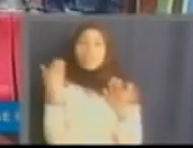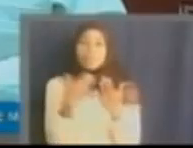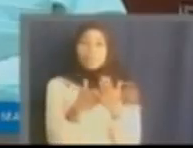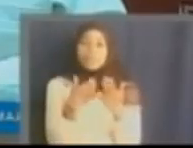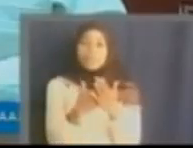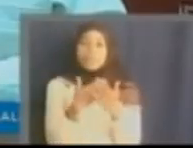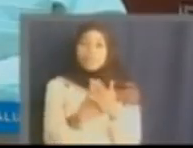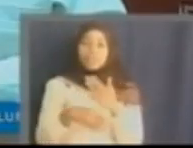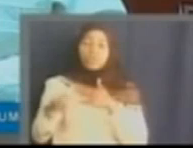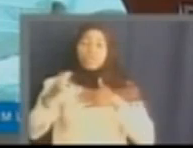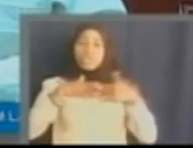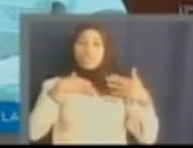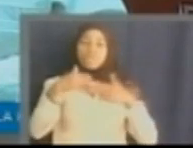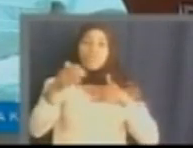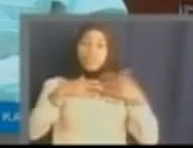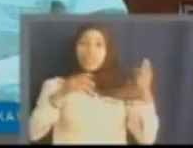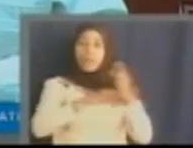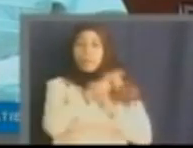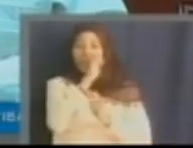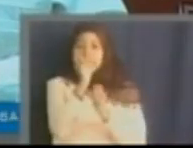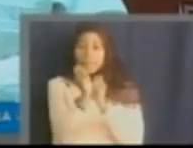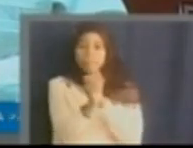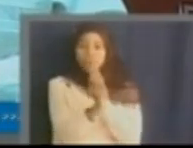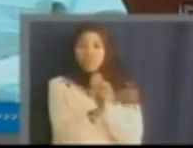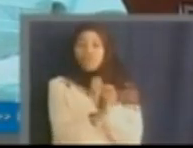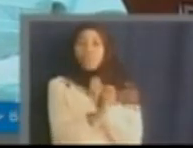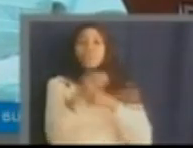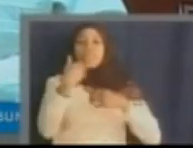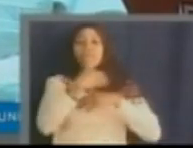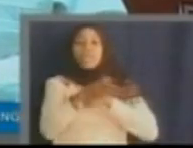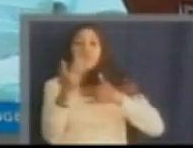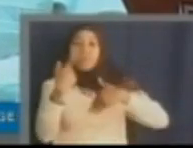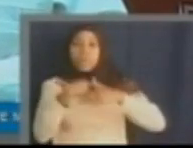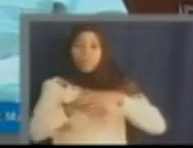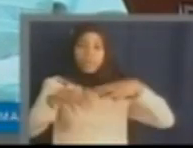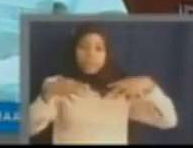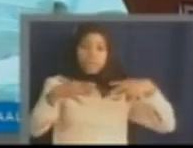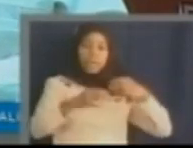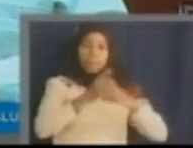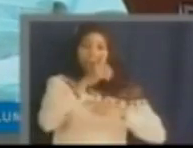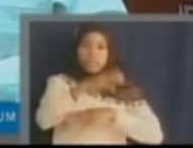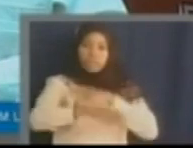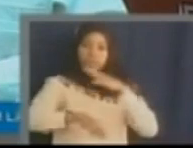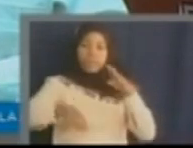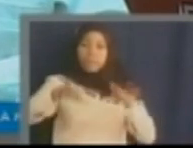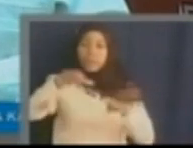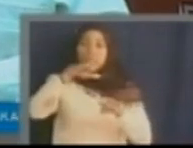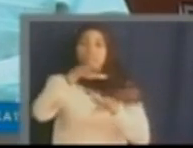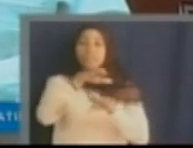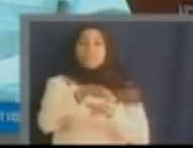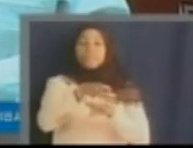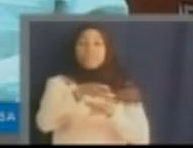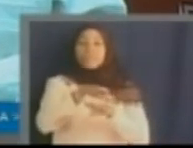mabadiliko ya kanuni za bunge maalum yaliyopelekwa kwenye kamati hiyo na mwenyekiti.